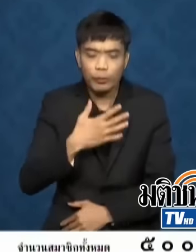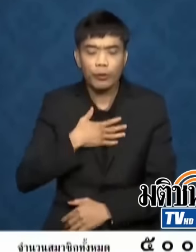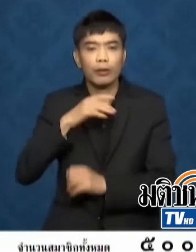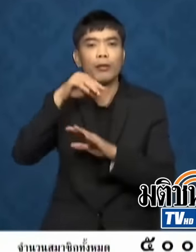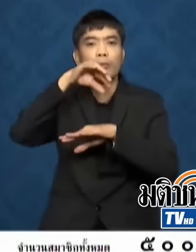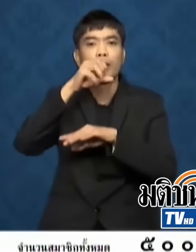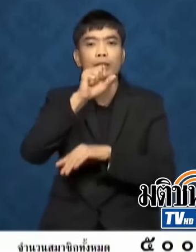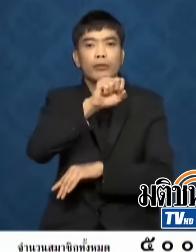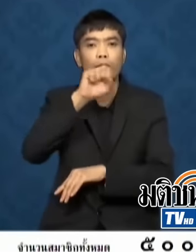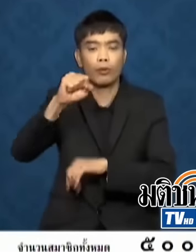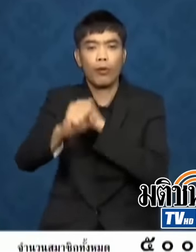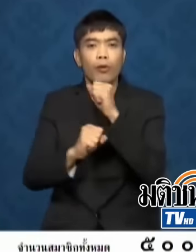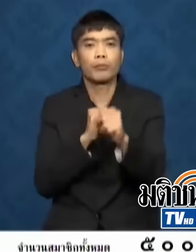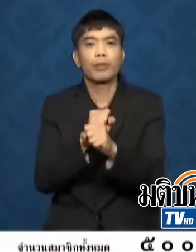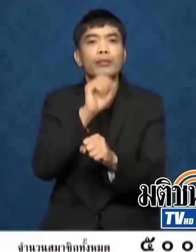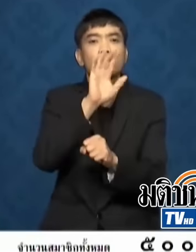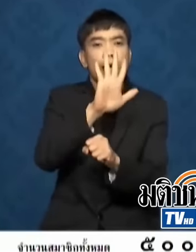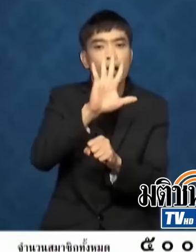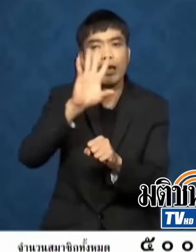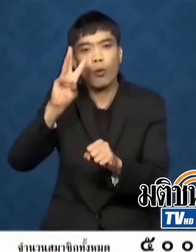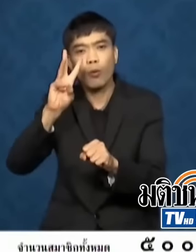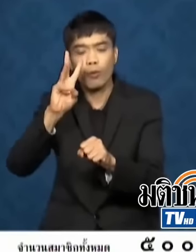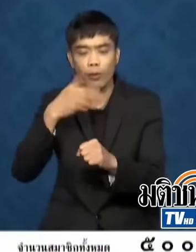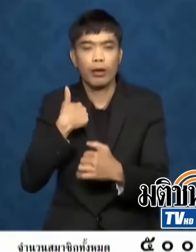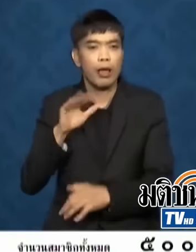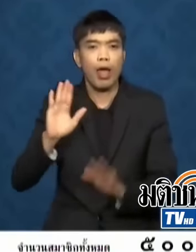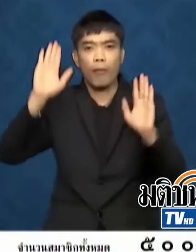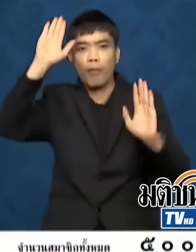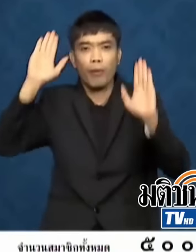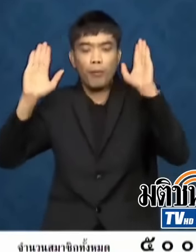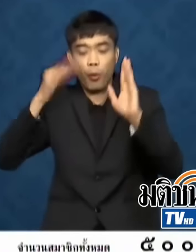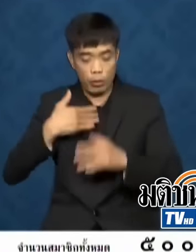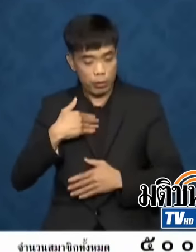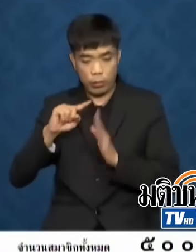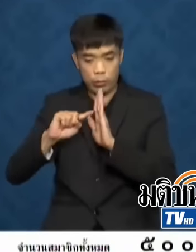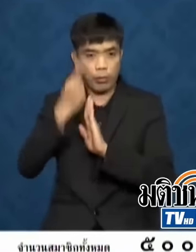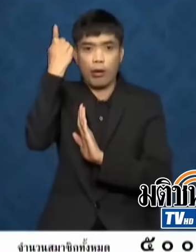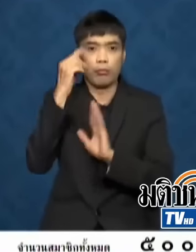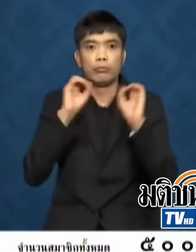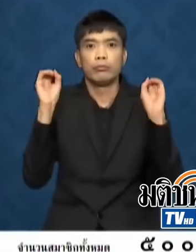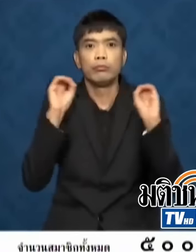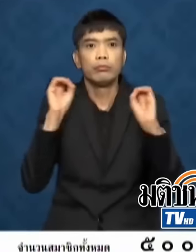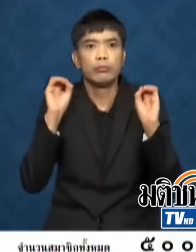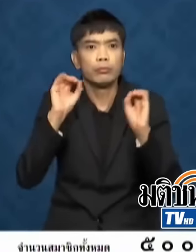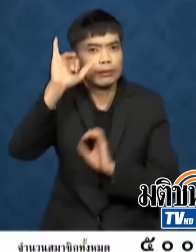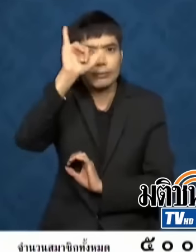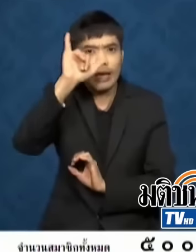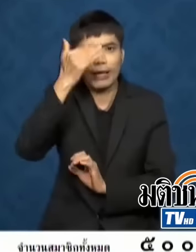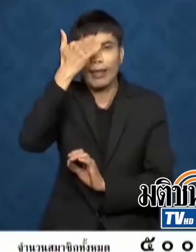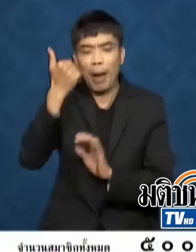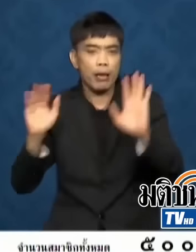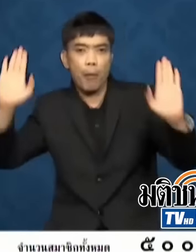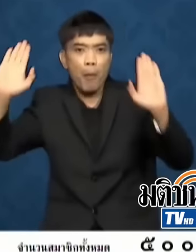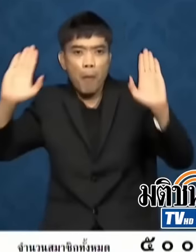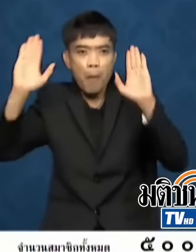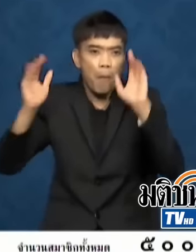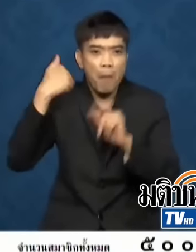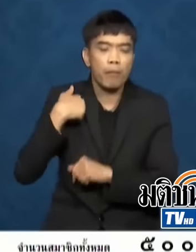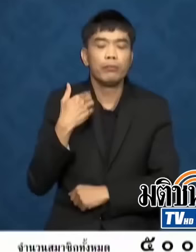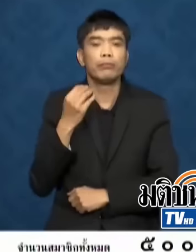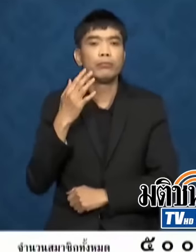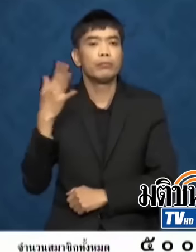ปีที่6แล้วนะฮะผมเองก็ยังไม่เคยเจอการประท้วงโดยที่ยังไม่ทันได้เริ่มอภิปรายนะครับอันนี้ก็เป็นครั้งแรกนะครับที่มีการ